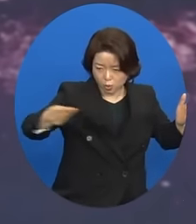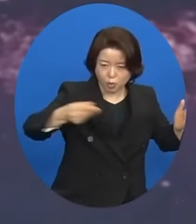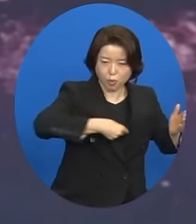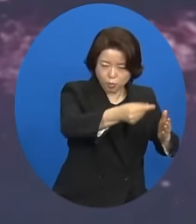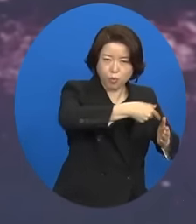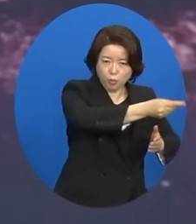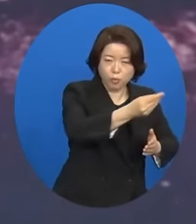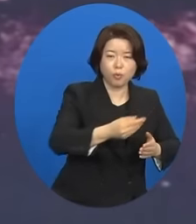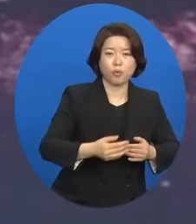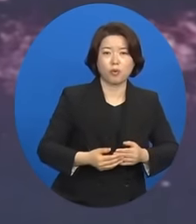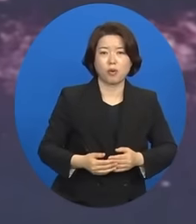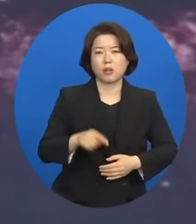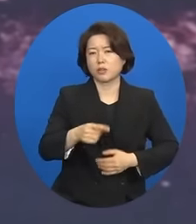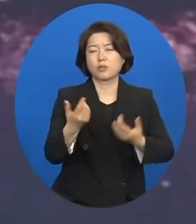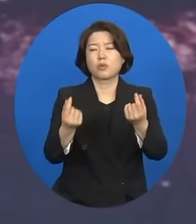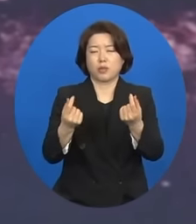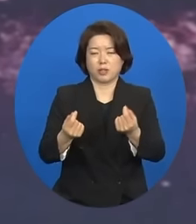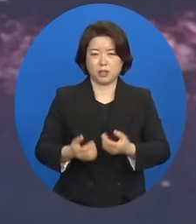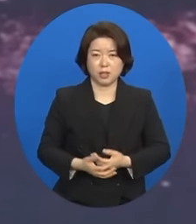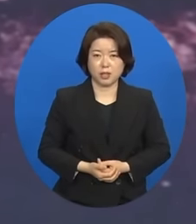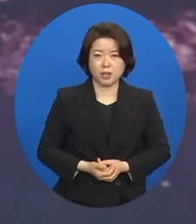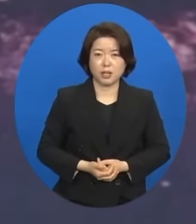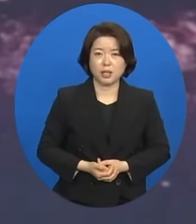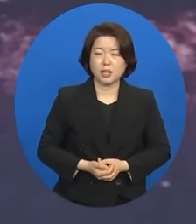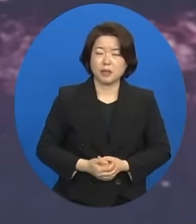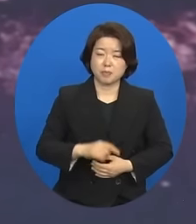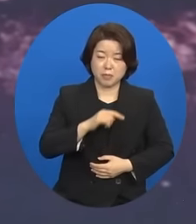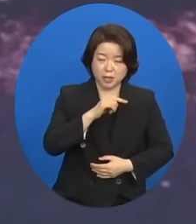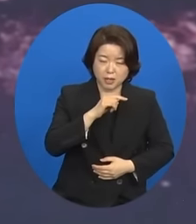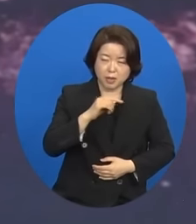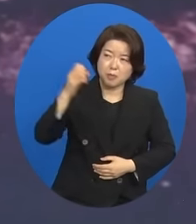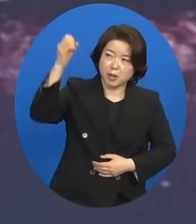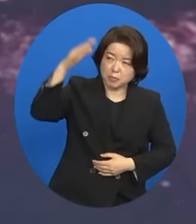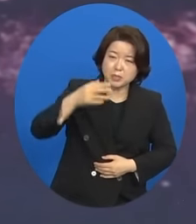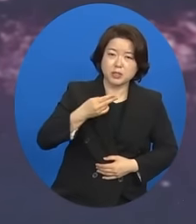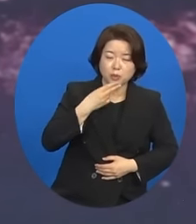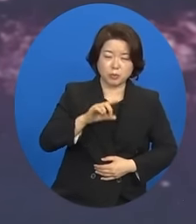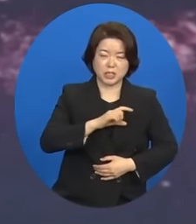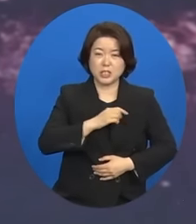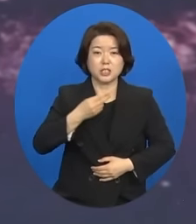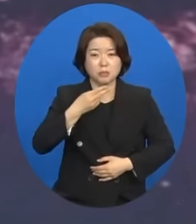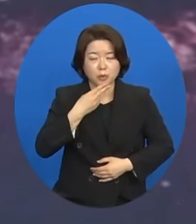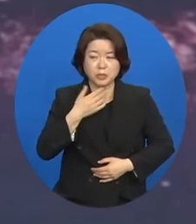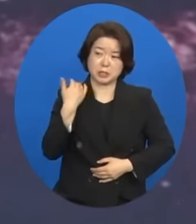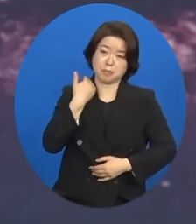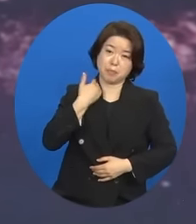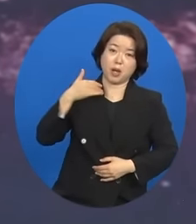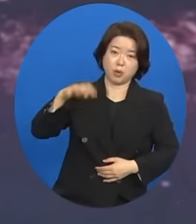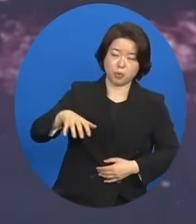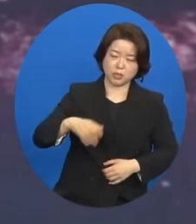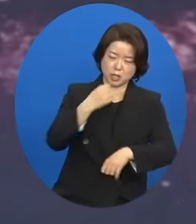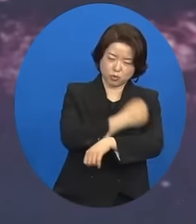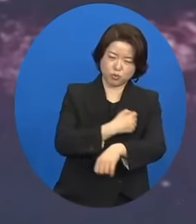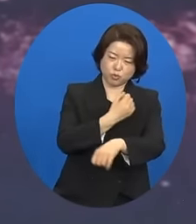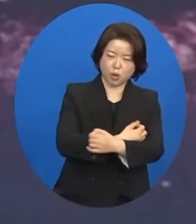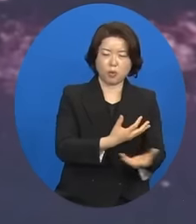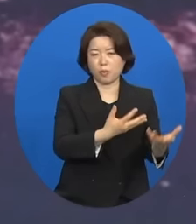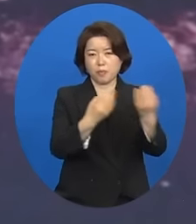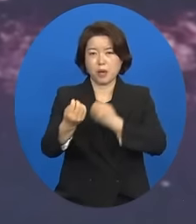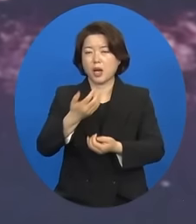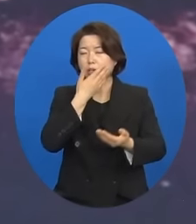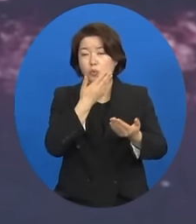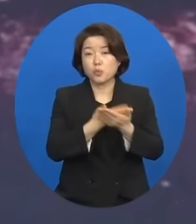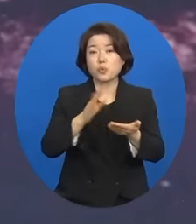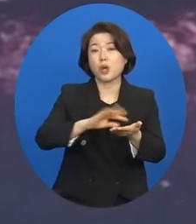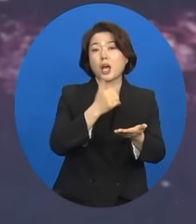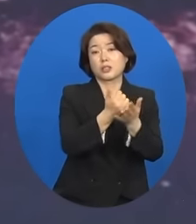말씀하고 있어요 물론 여전히 빛도 없이 이름도 없이 정말 그렇게 보이지 않는 것에 수가는 많은 귀한 크리스천들이